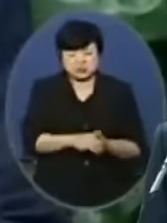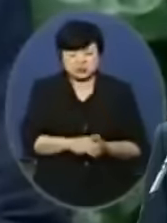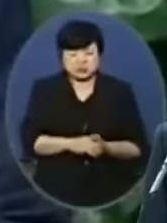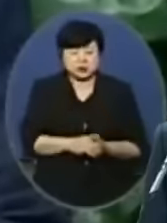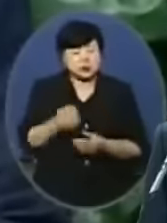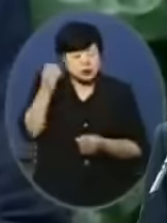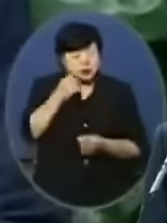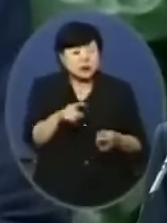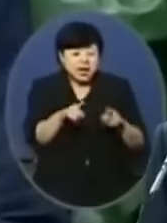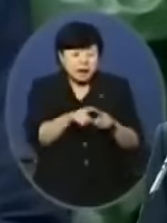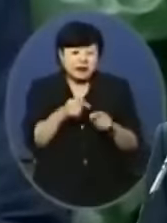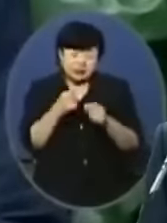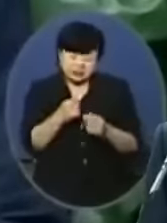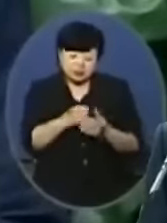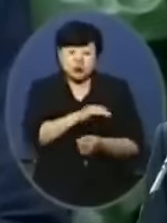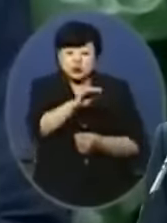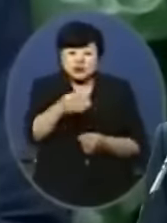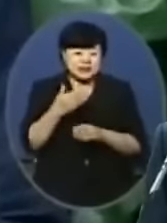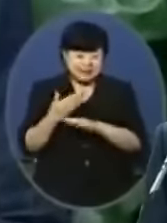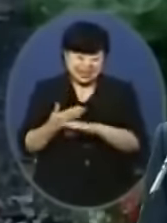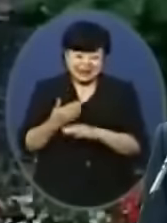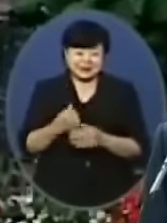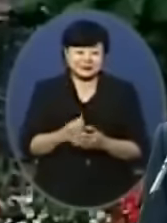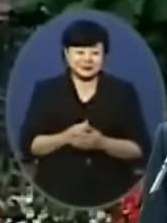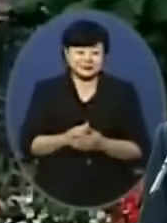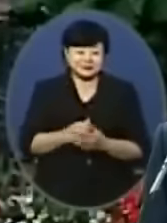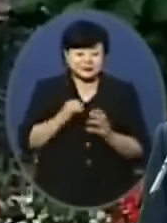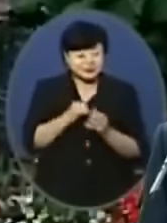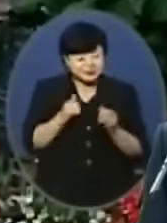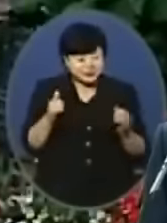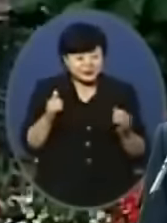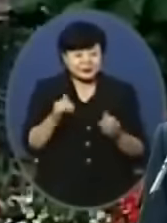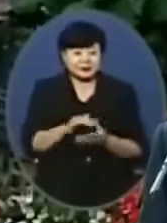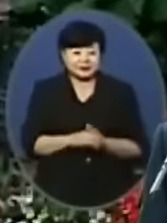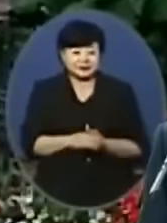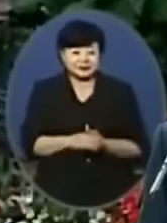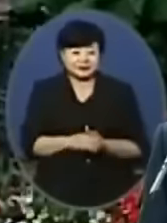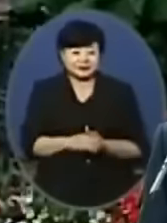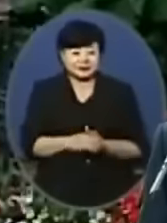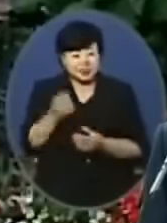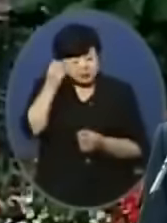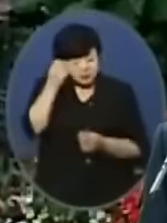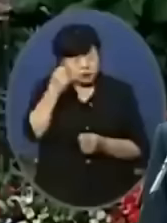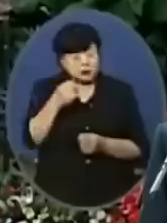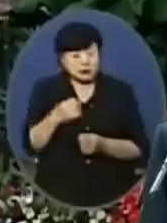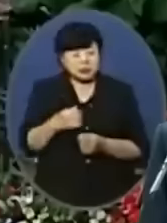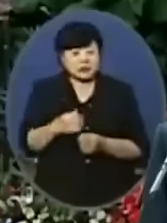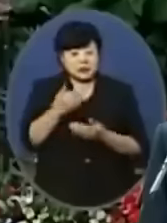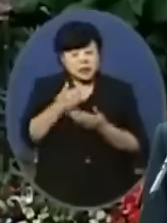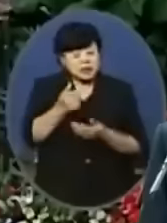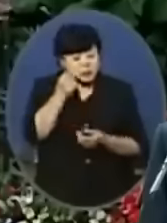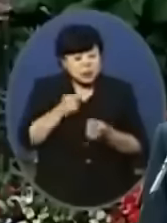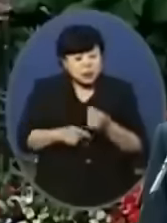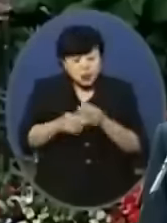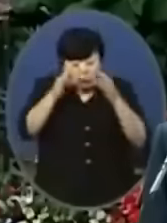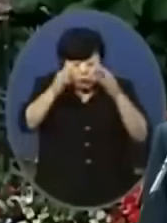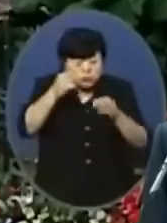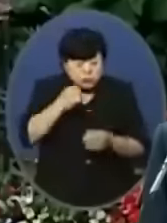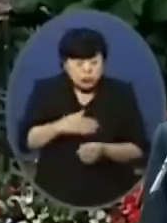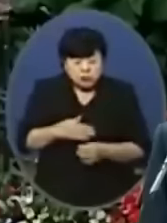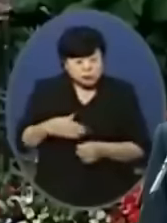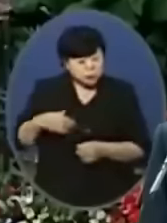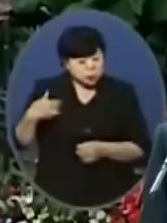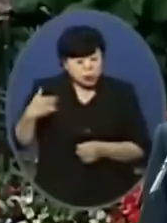우리 성령이 함께 계시는 것입니다. 그러므로 세상 사람들은 성령을 못 받는 이유는 보지도 못하고